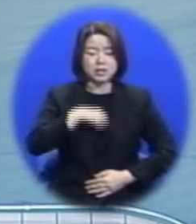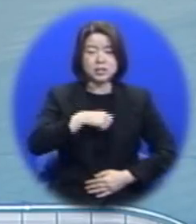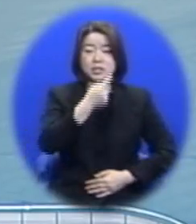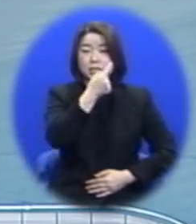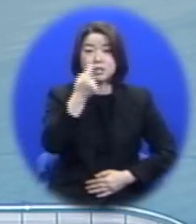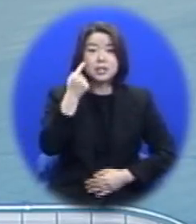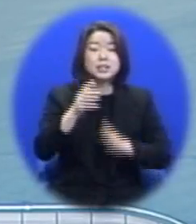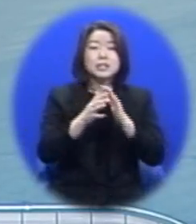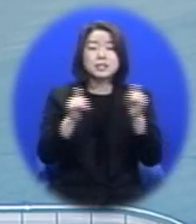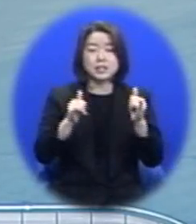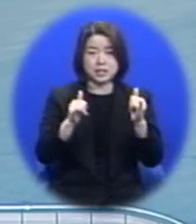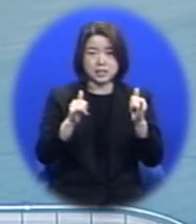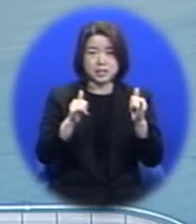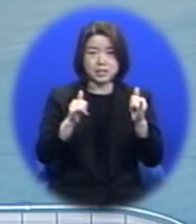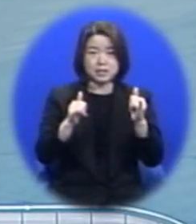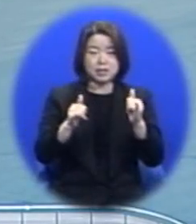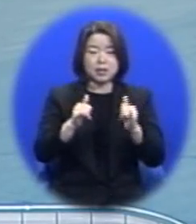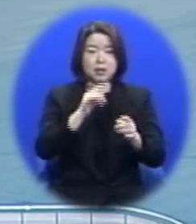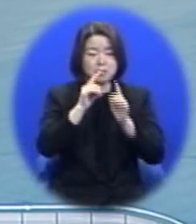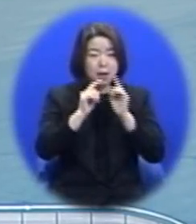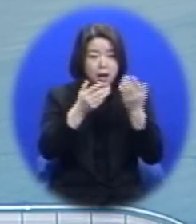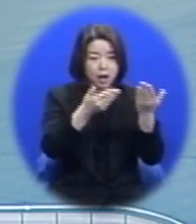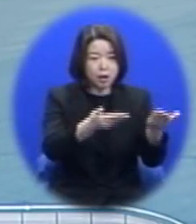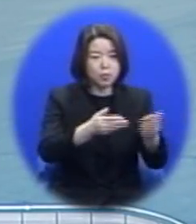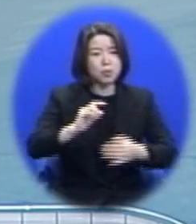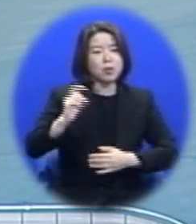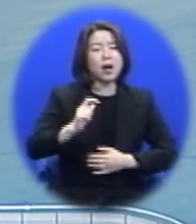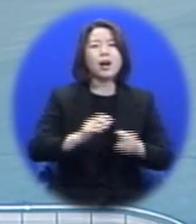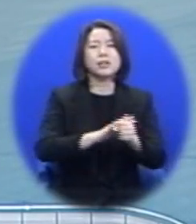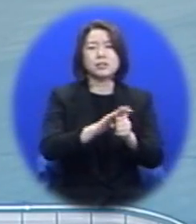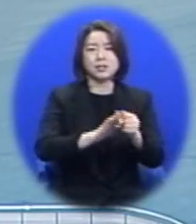이렇게 말씀하시면서 아주 강한 애정을 표현하셨습니다.